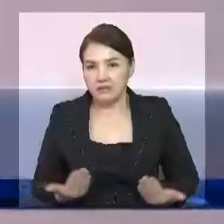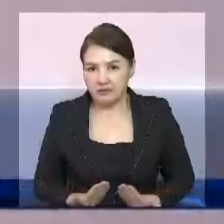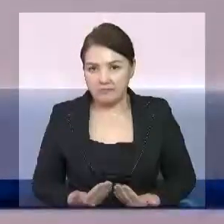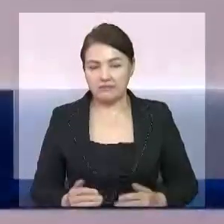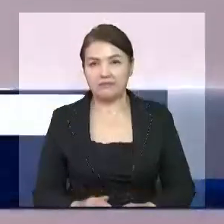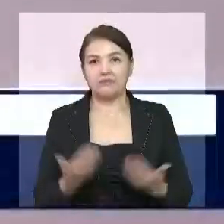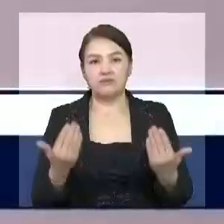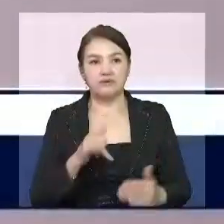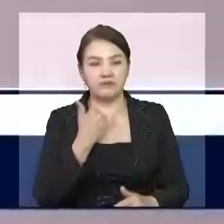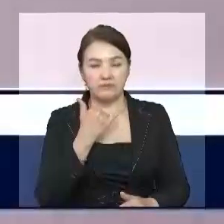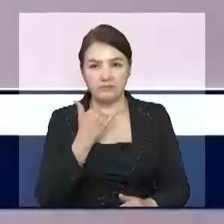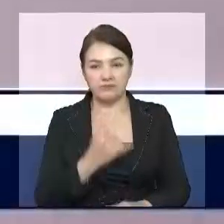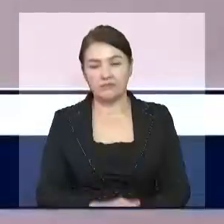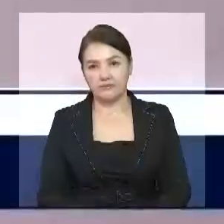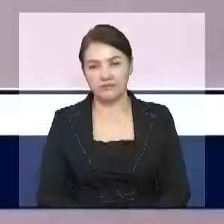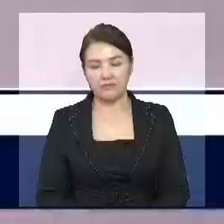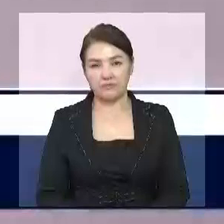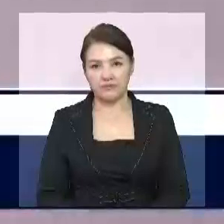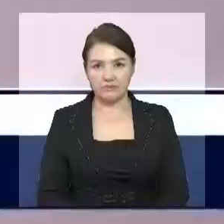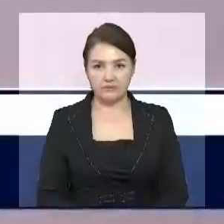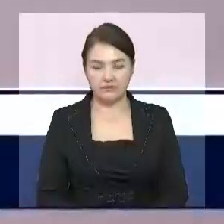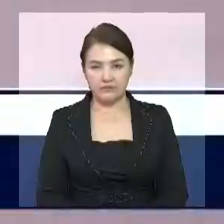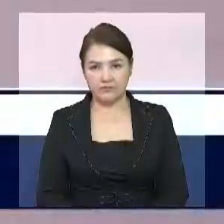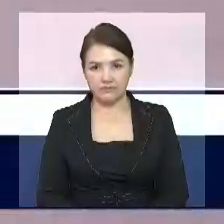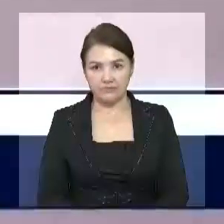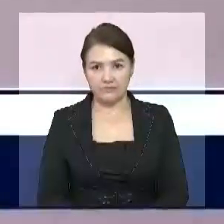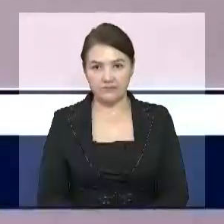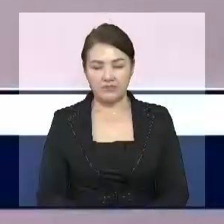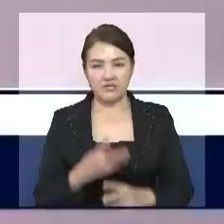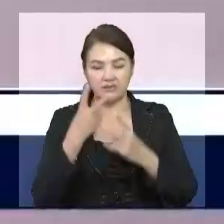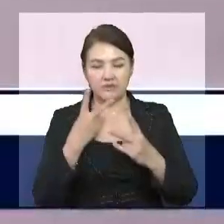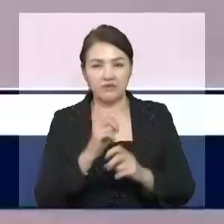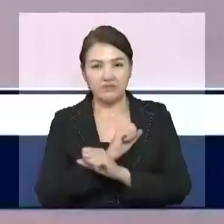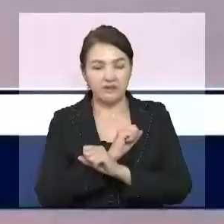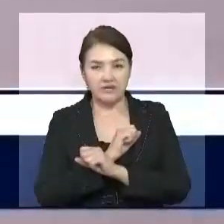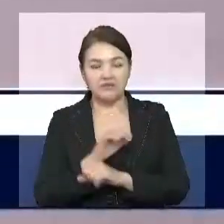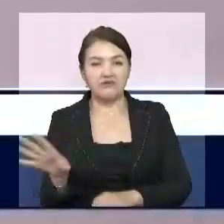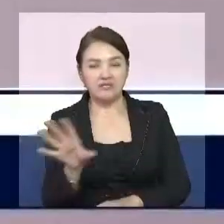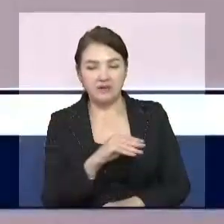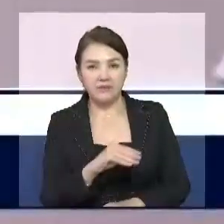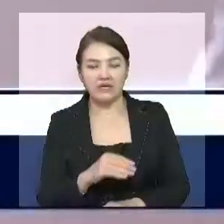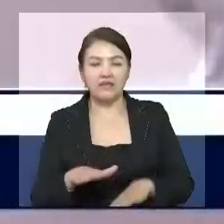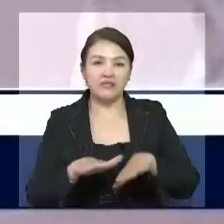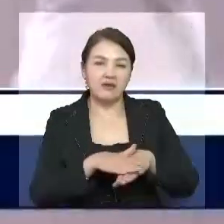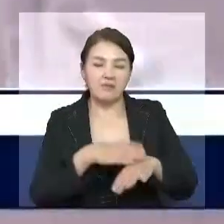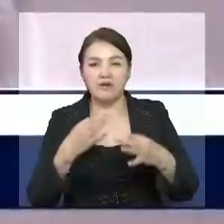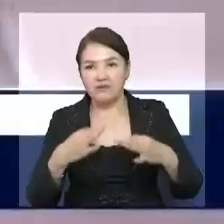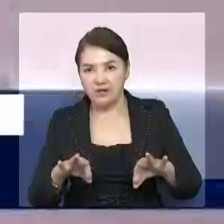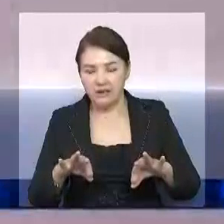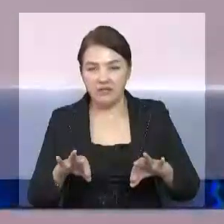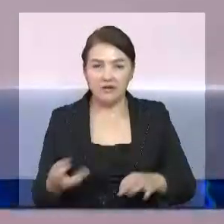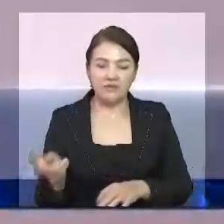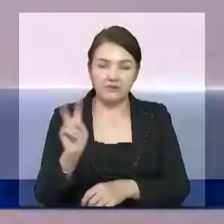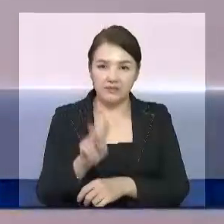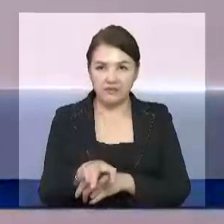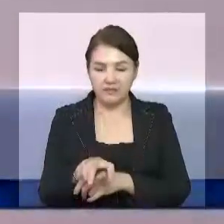Сегодня субботник, в субботу, несмотря на выходные, все мы добровольно